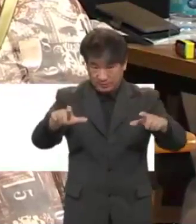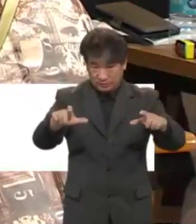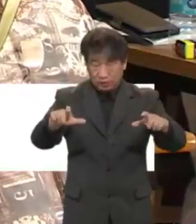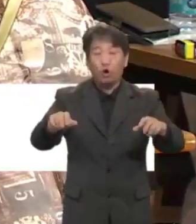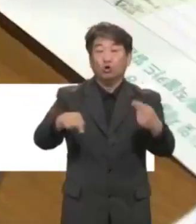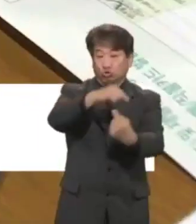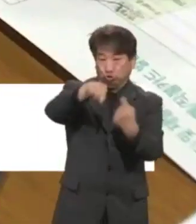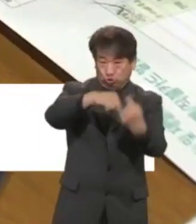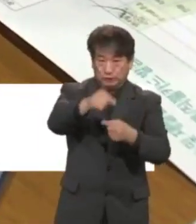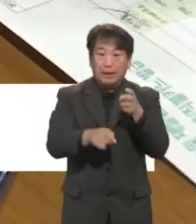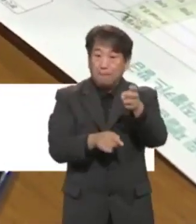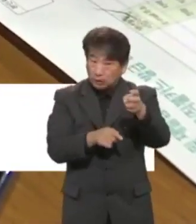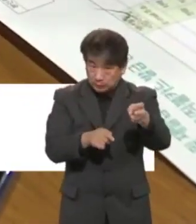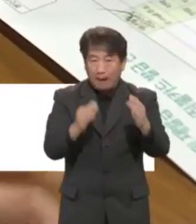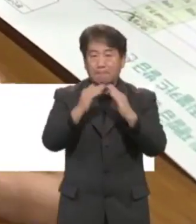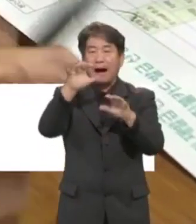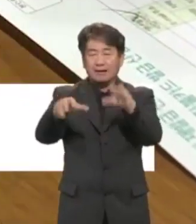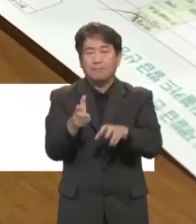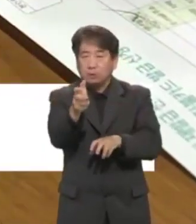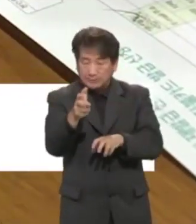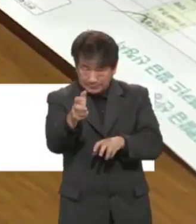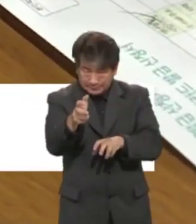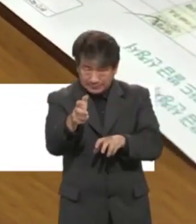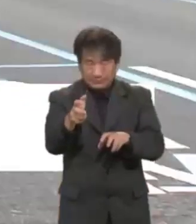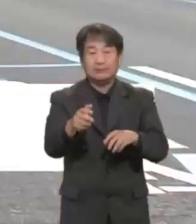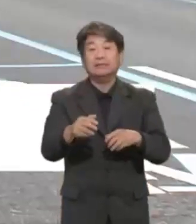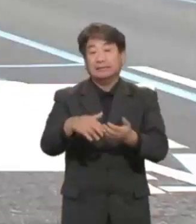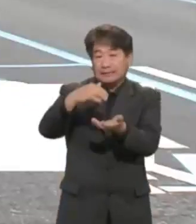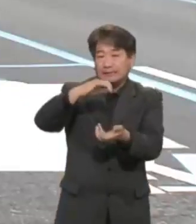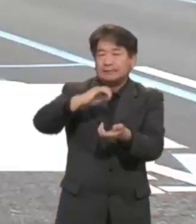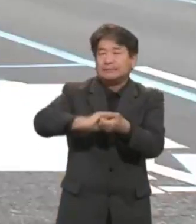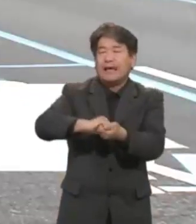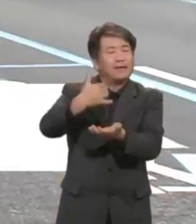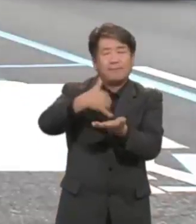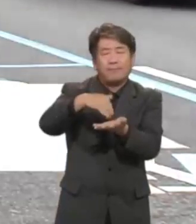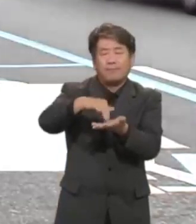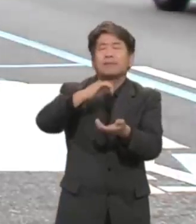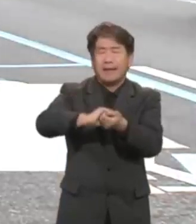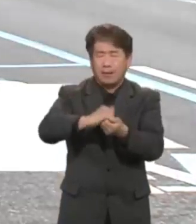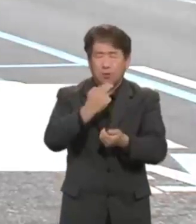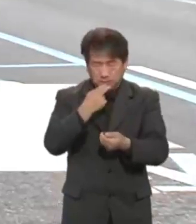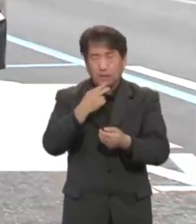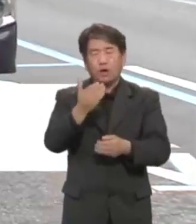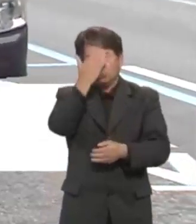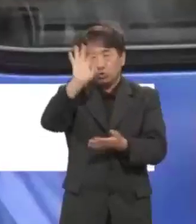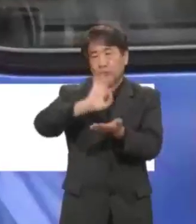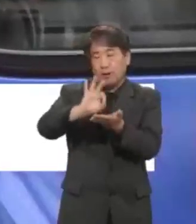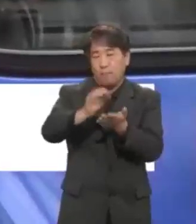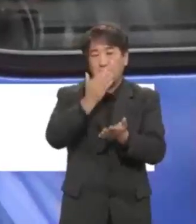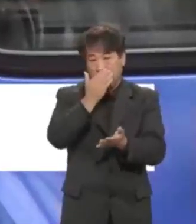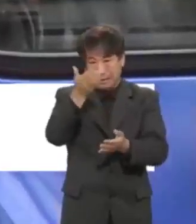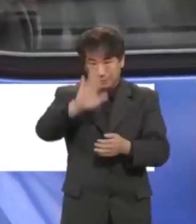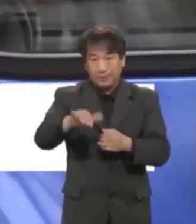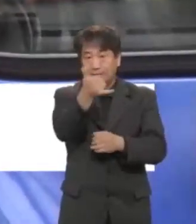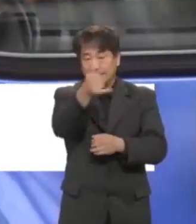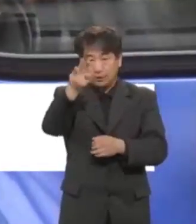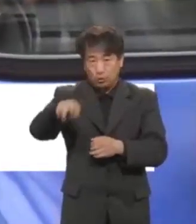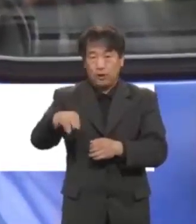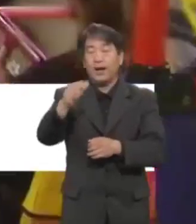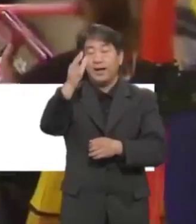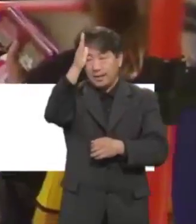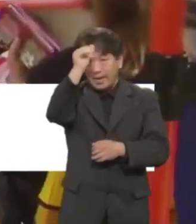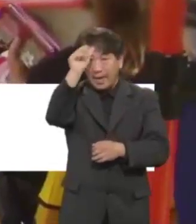받고 운행하는 시내버스와 마을버스, 간선급행버스를 횟수 제한 없이 무료로 이용할 수 있지만 세종과 계룡,